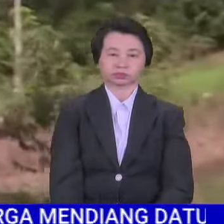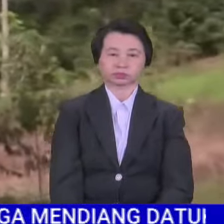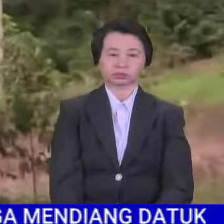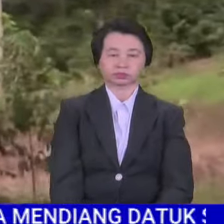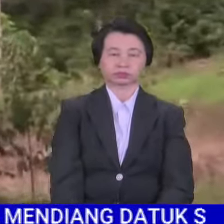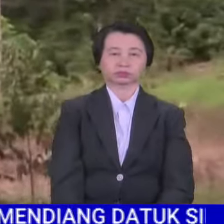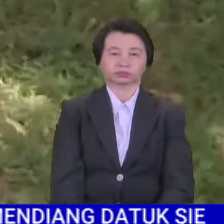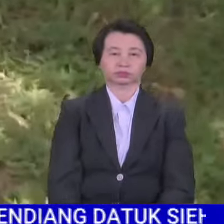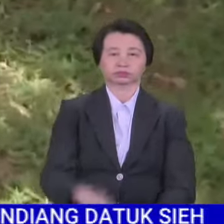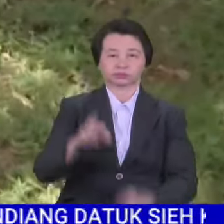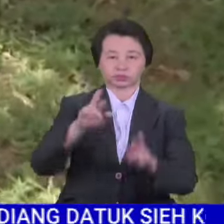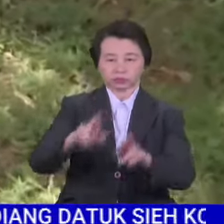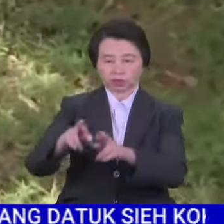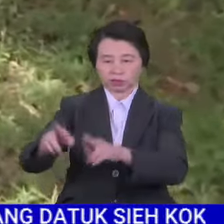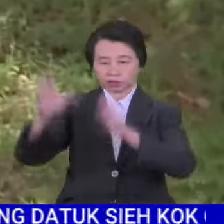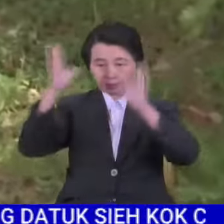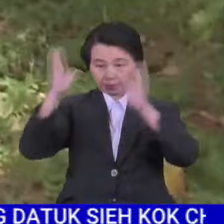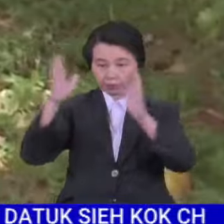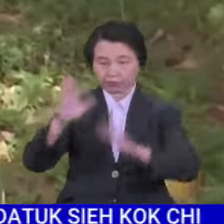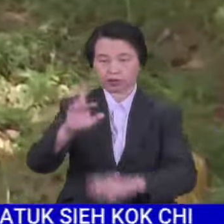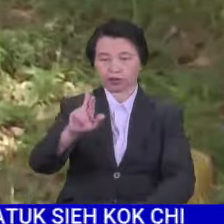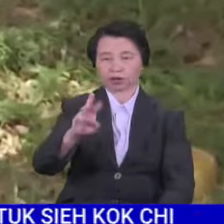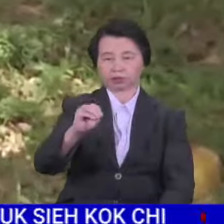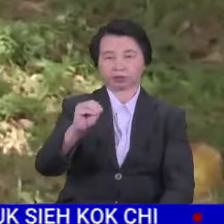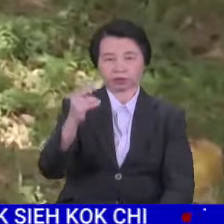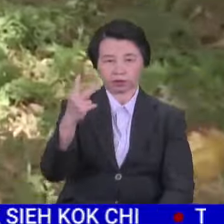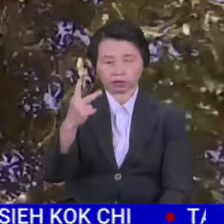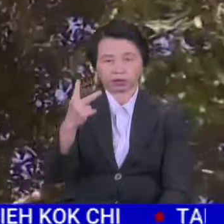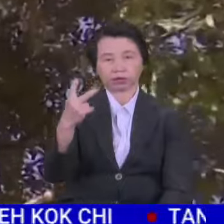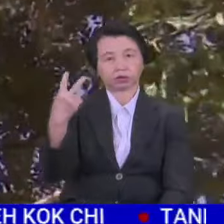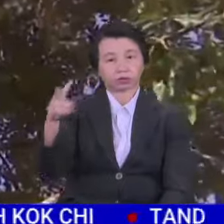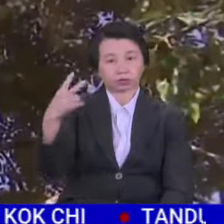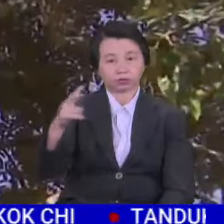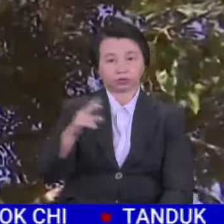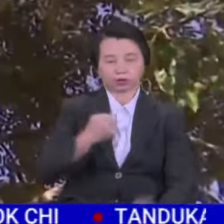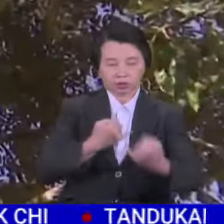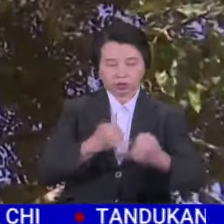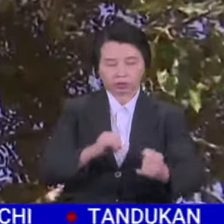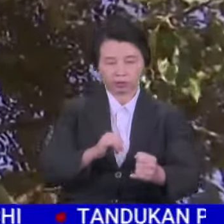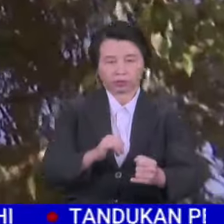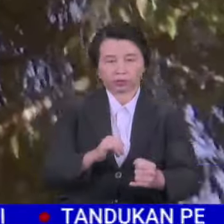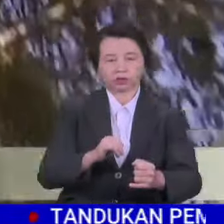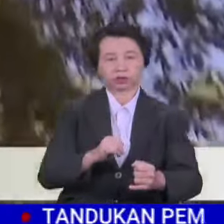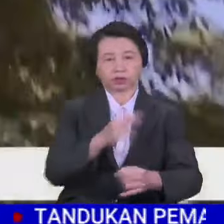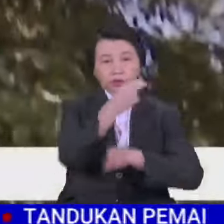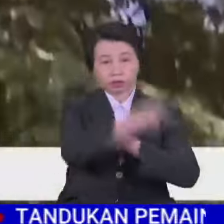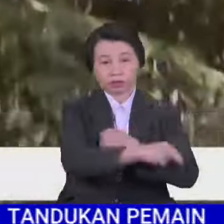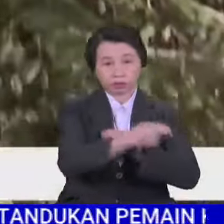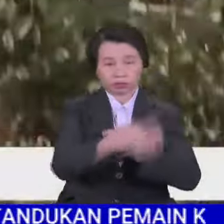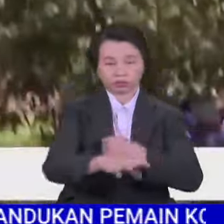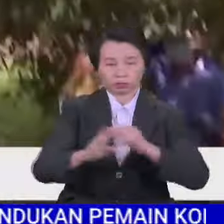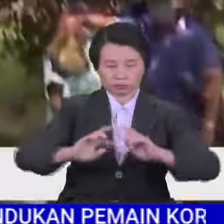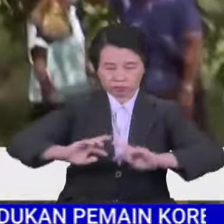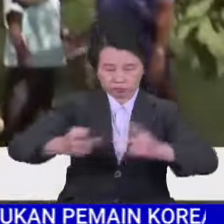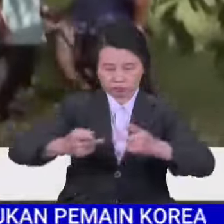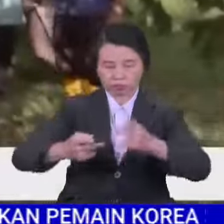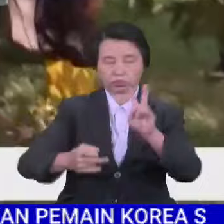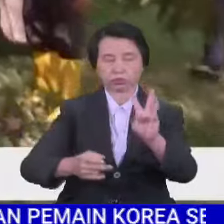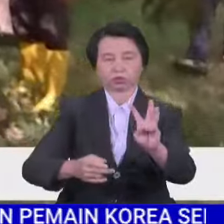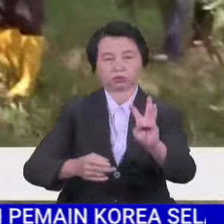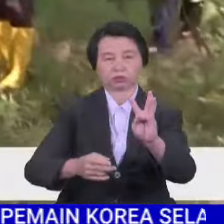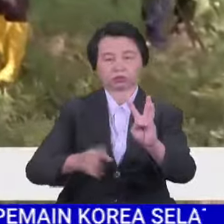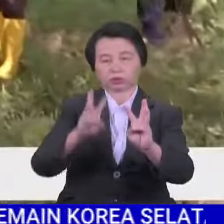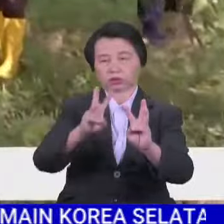Hai melalui rancangan Malaysia ke-12 jabatan pertanian Negeri telah dan akan membangunkan 660 hektar